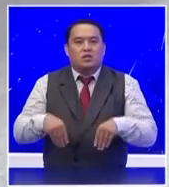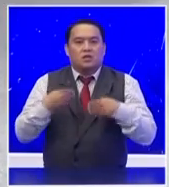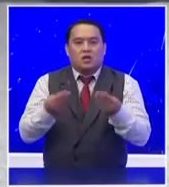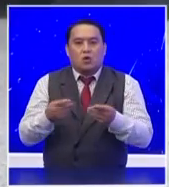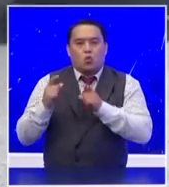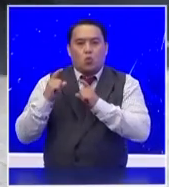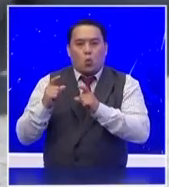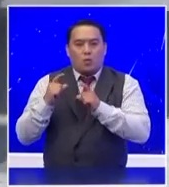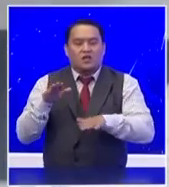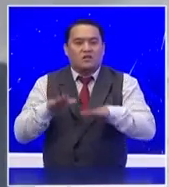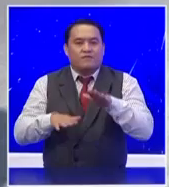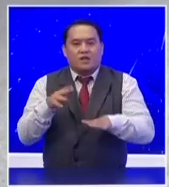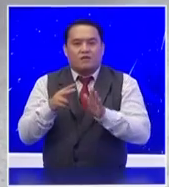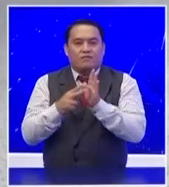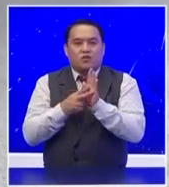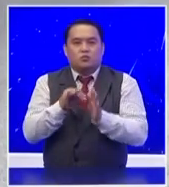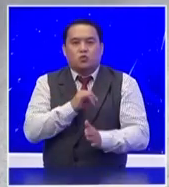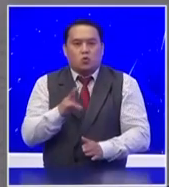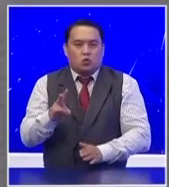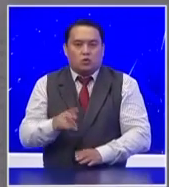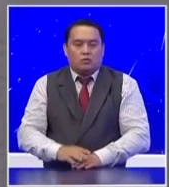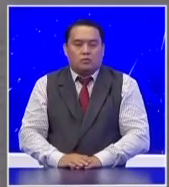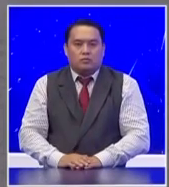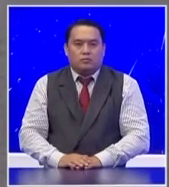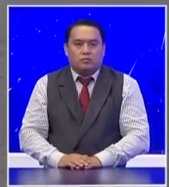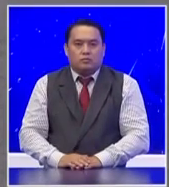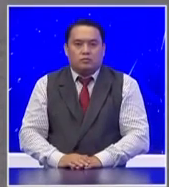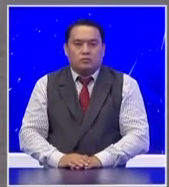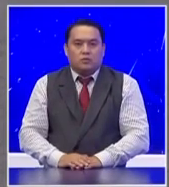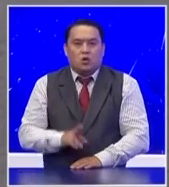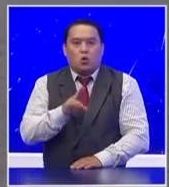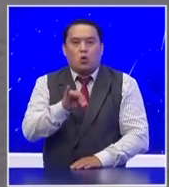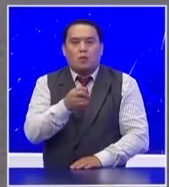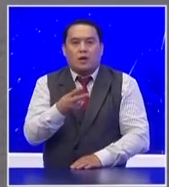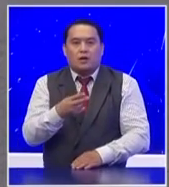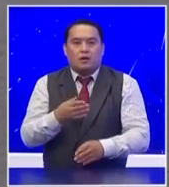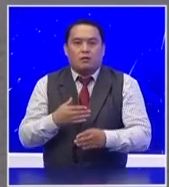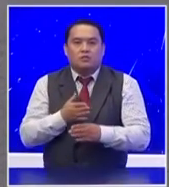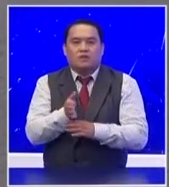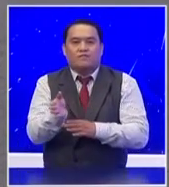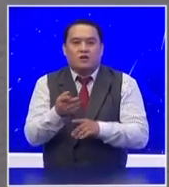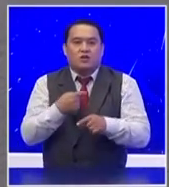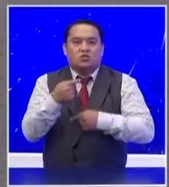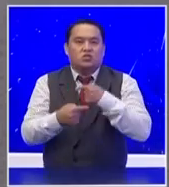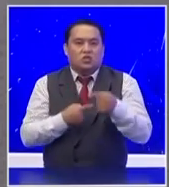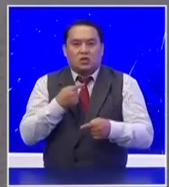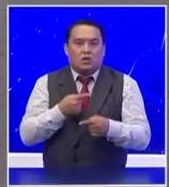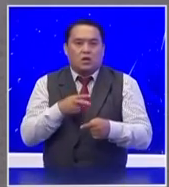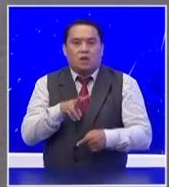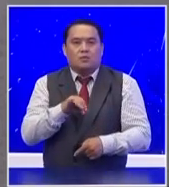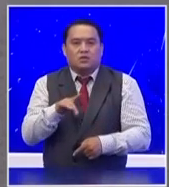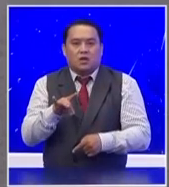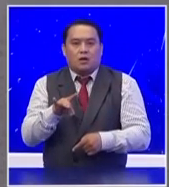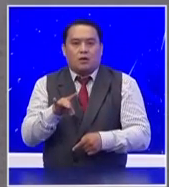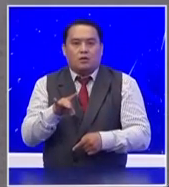для грузовиков весом свыше 8 тонн. Оттуда, Кольбай, оттуда заворачивайте машины, через Ахтовой стадус Лепсы